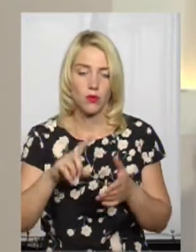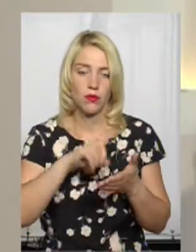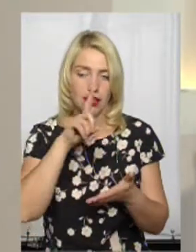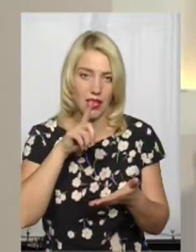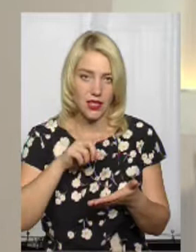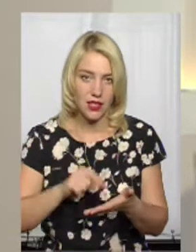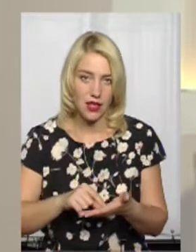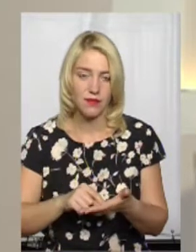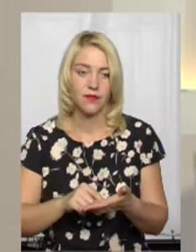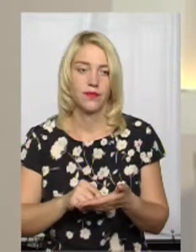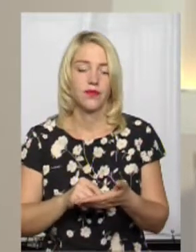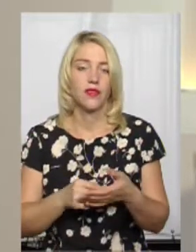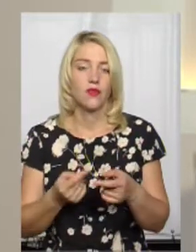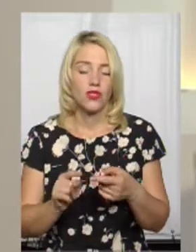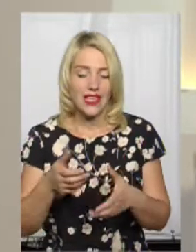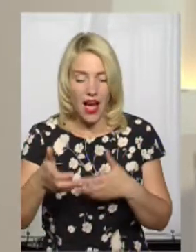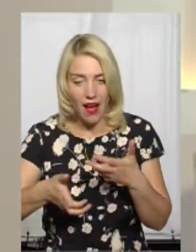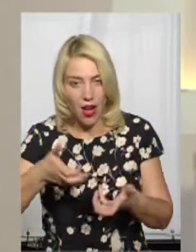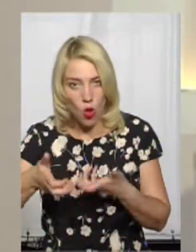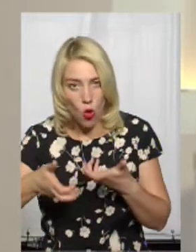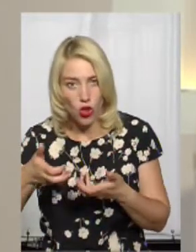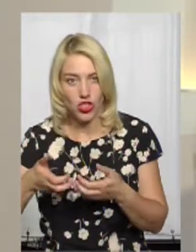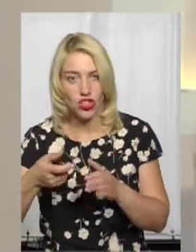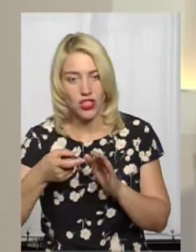питання цих археологічних